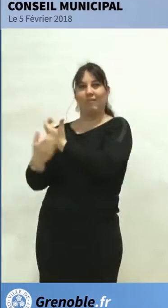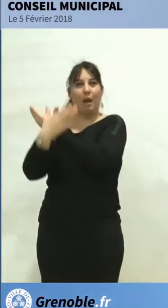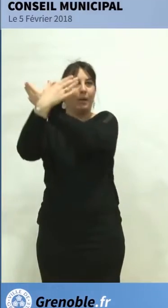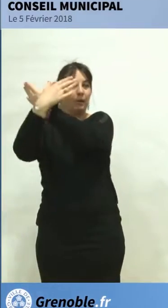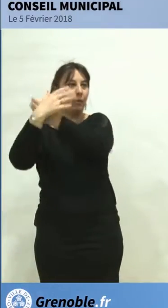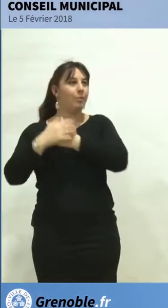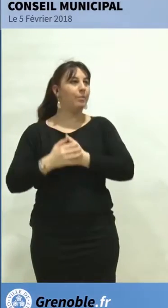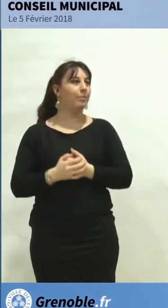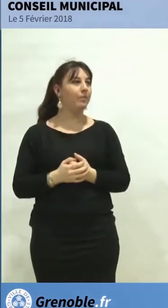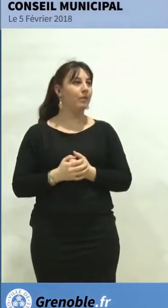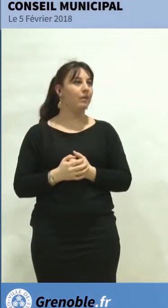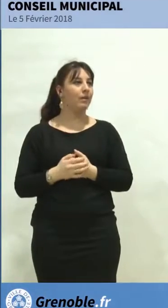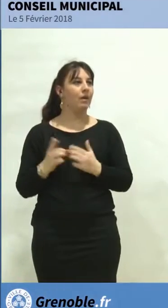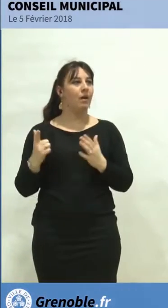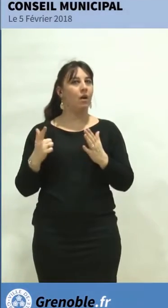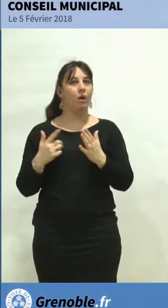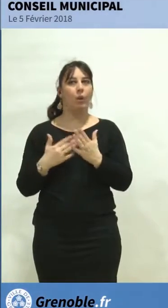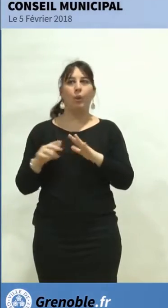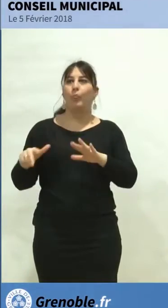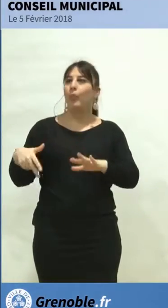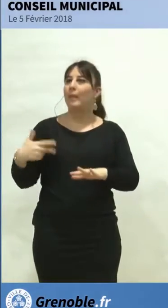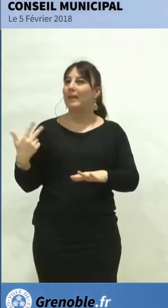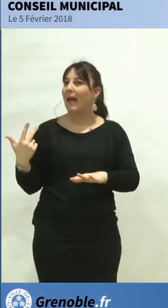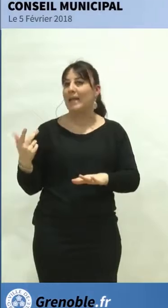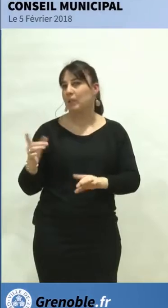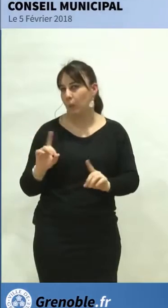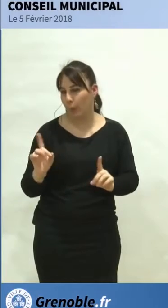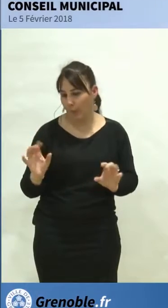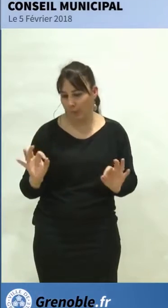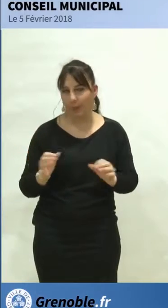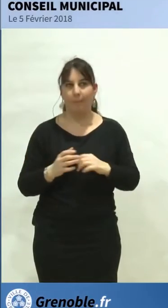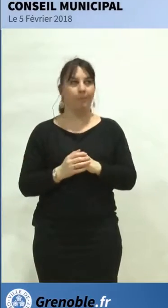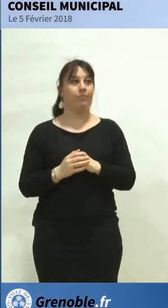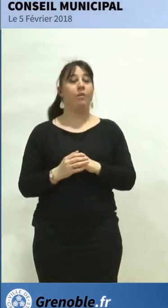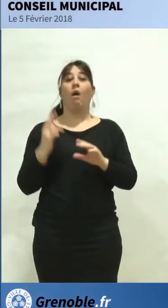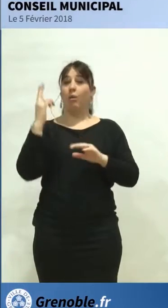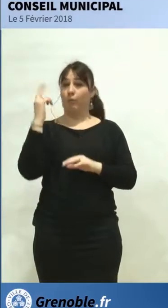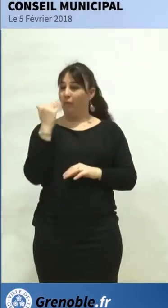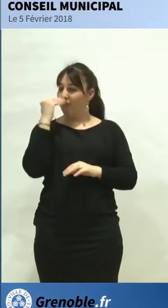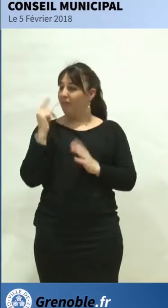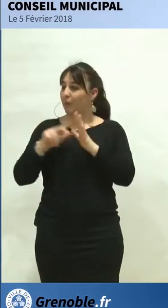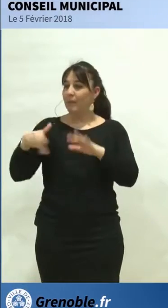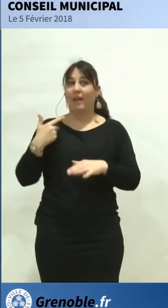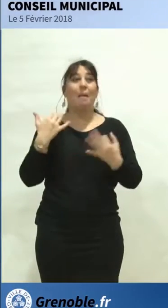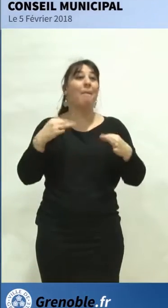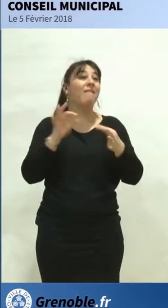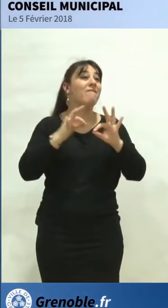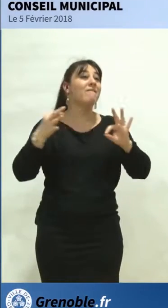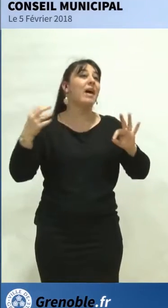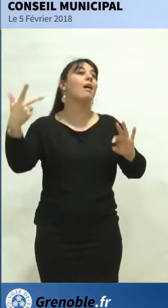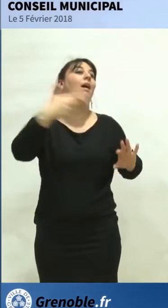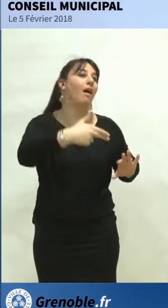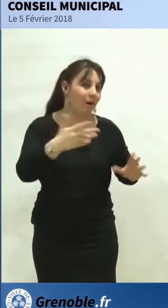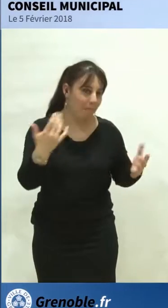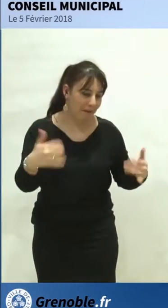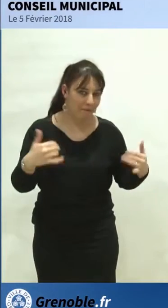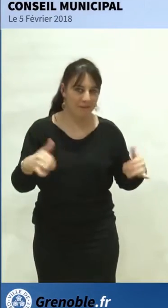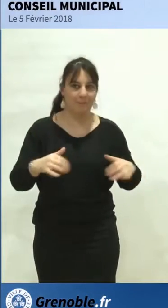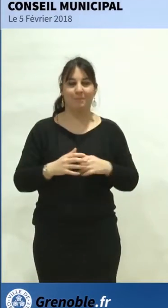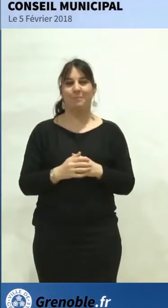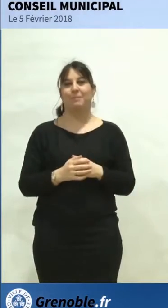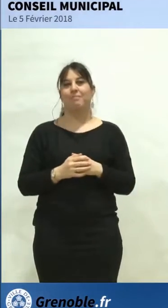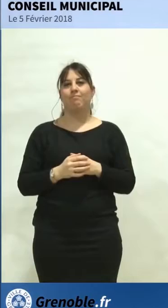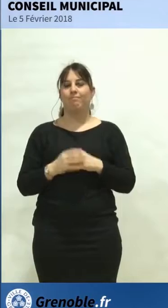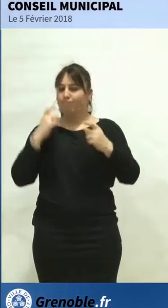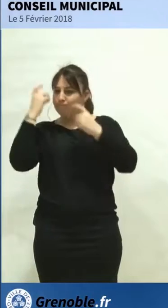mais pas en 2013. Il avait été engagé en février 2013, c'était la fin de ma phrase. Nous avions